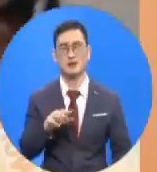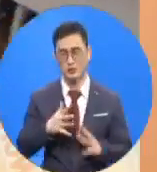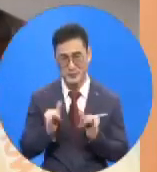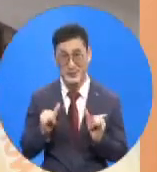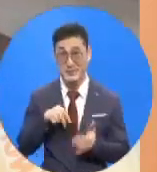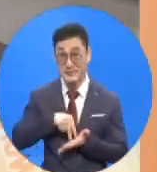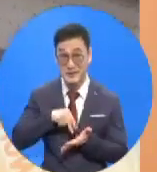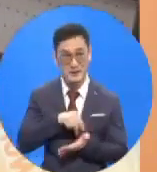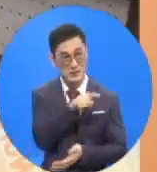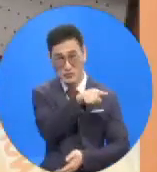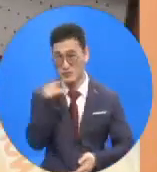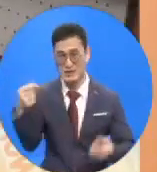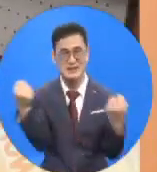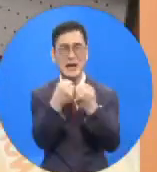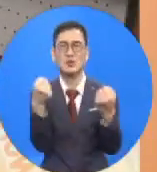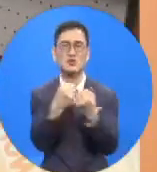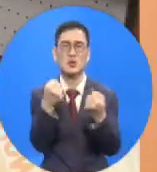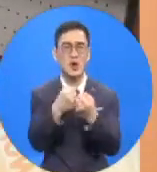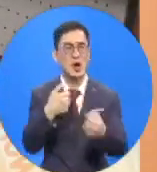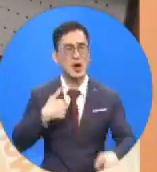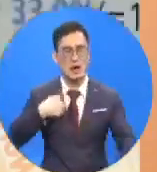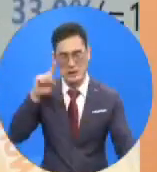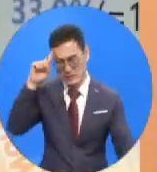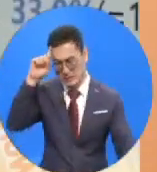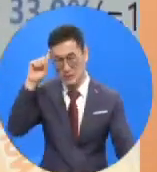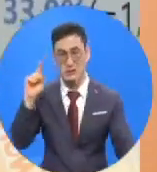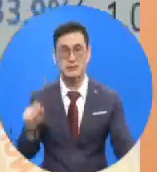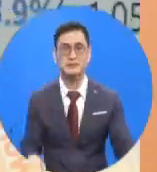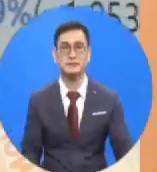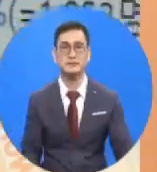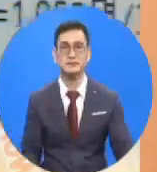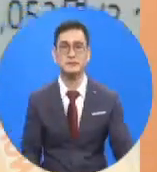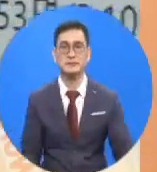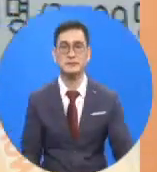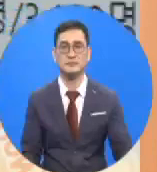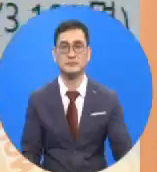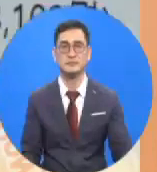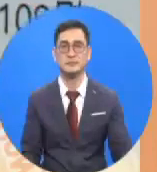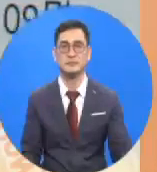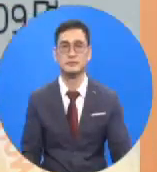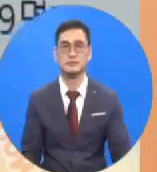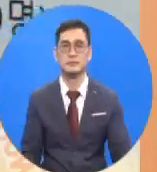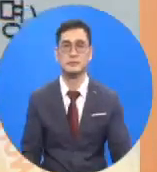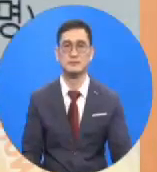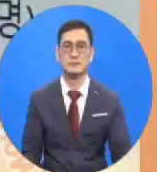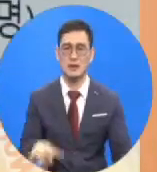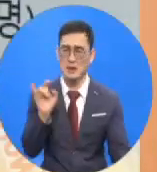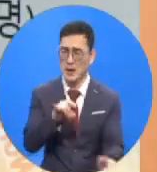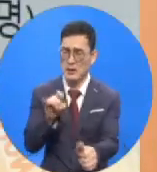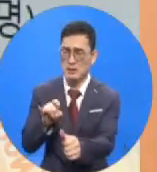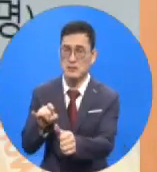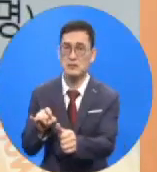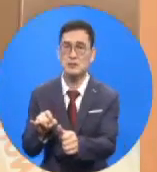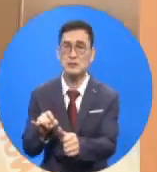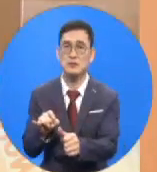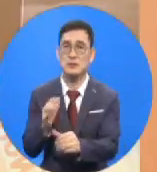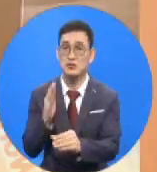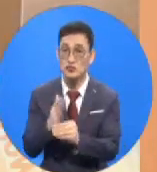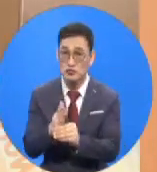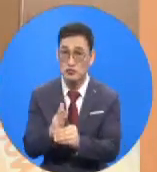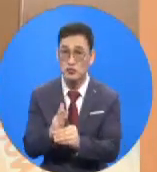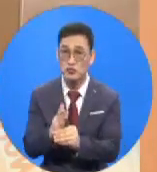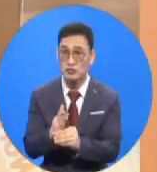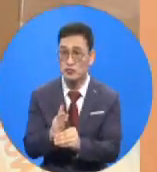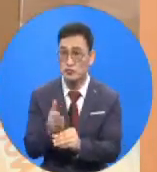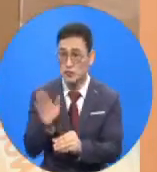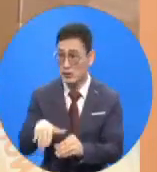의료인들이 따라 주지 않으니까 지금 전시 라고 선언을 했는데 바이러스와 싸우고 있는데 그 군인 들이 이 현장을